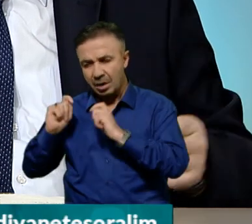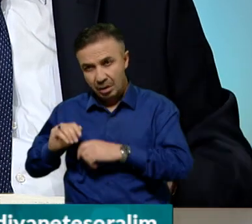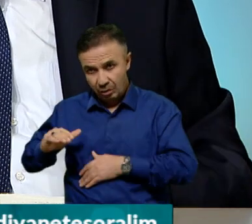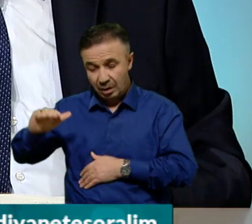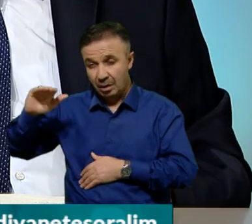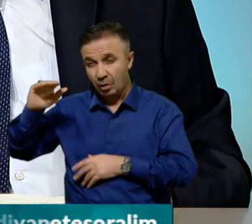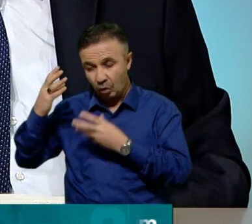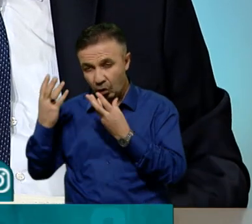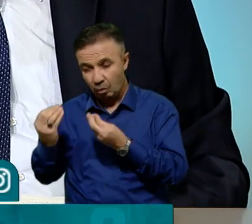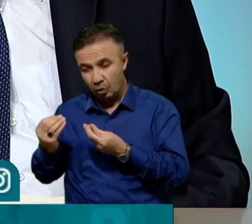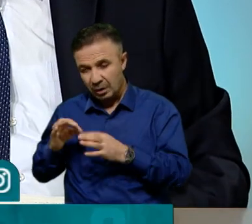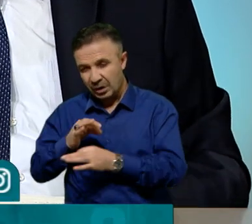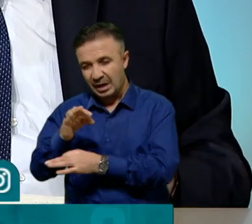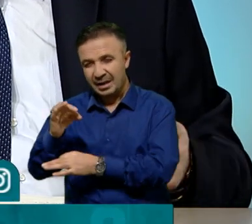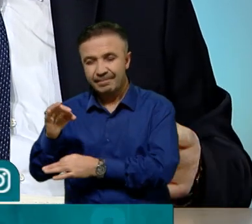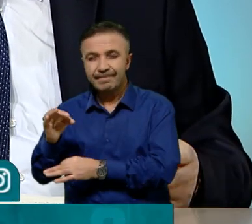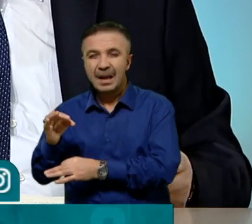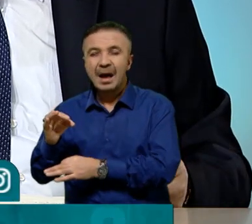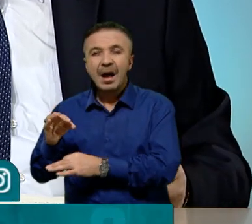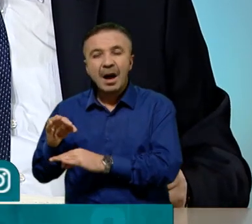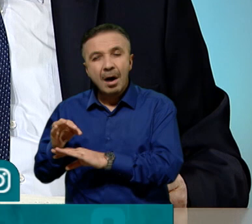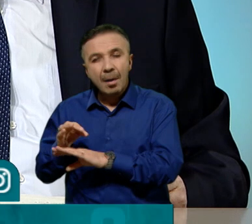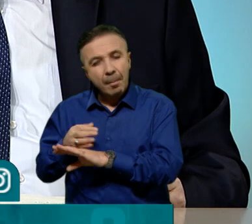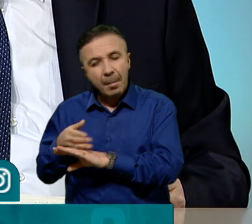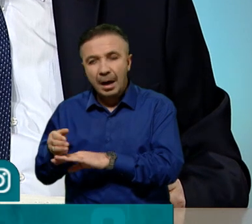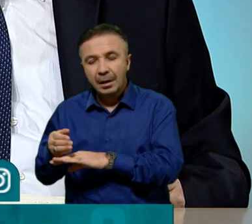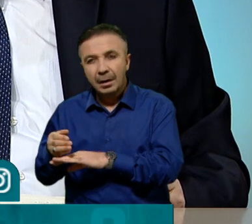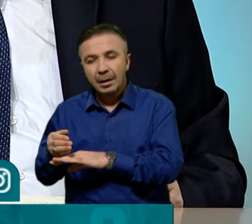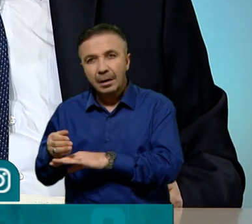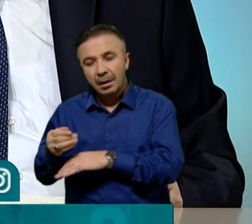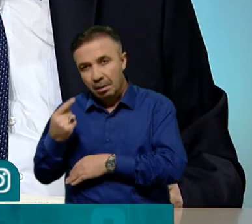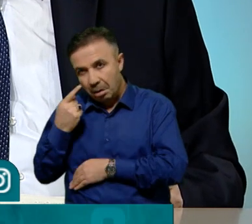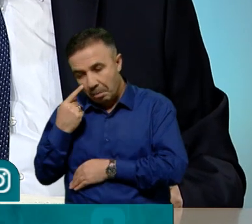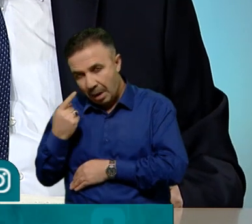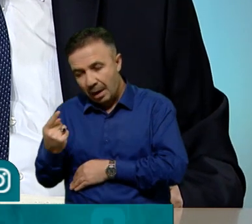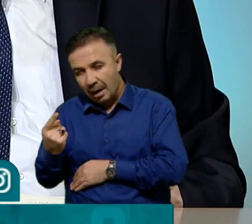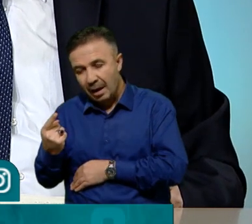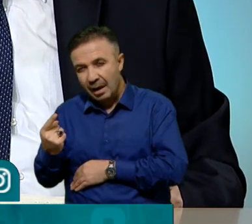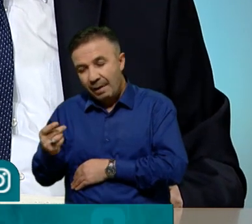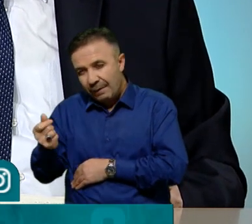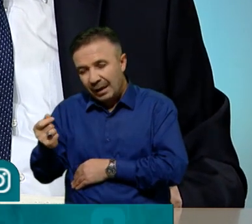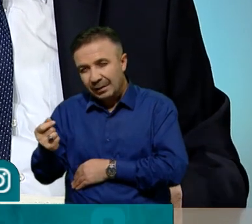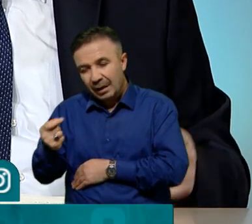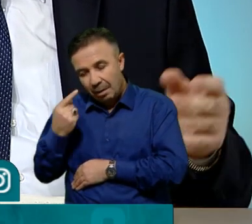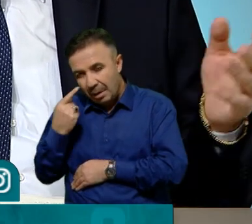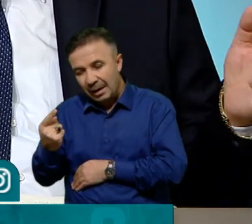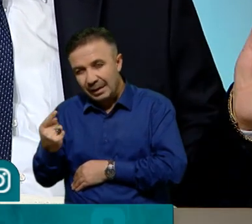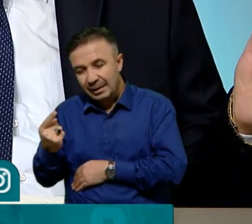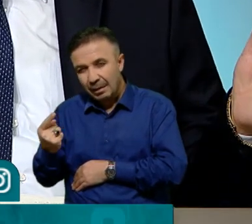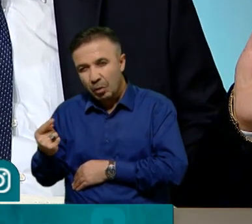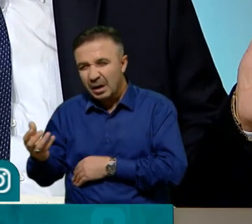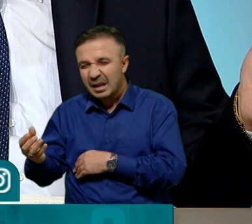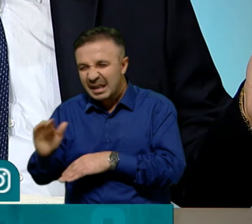taraf. Mal belli, fiyat da belli ise o vakitte yapılan bu alışveriş caiz olur.